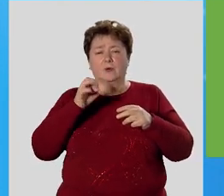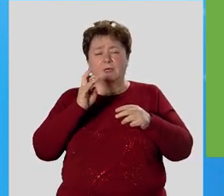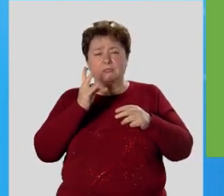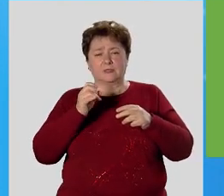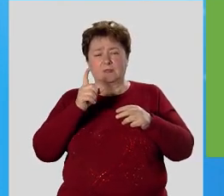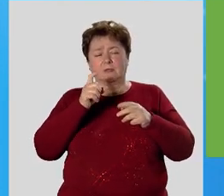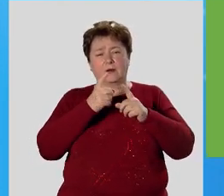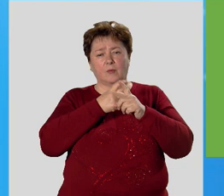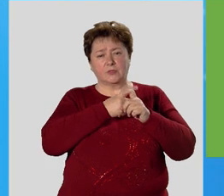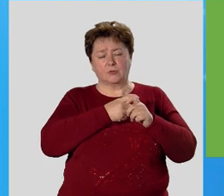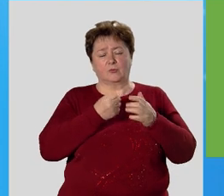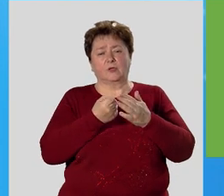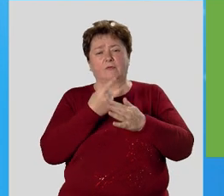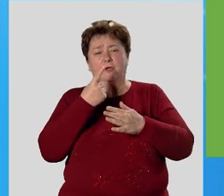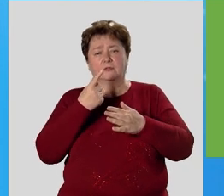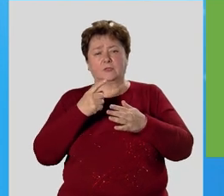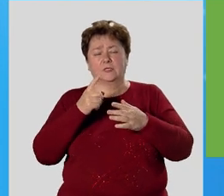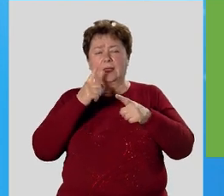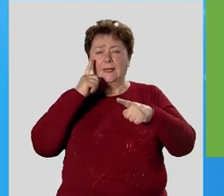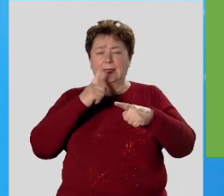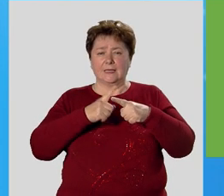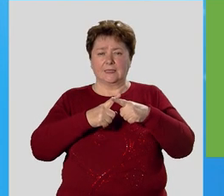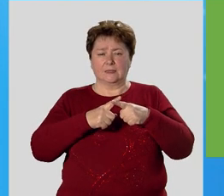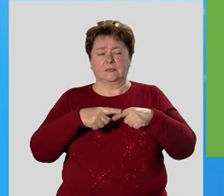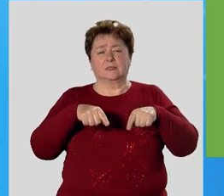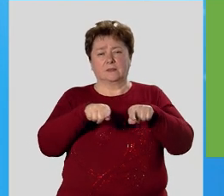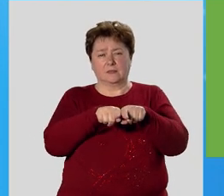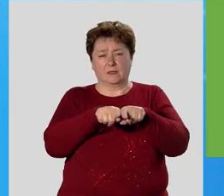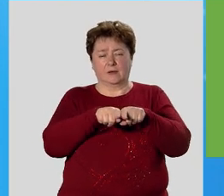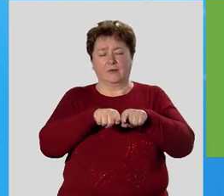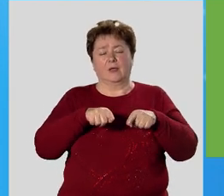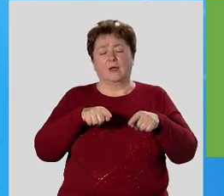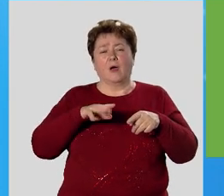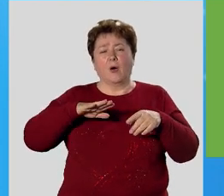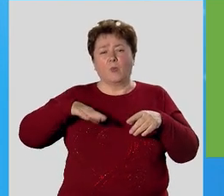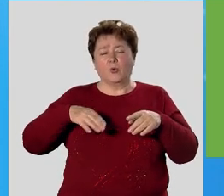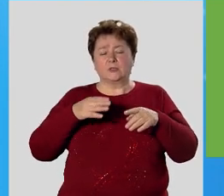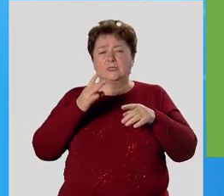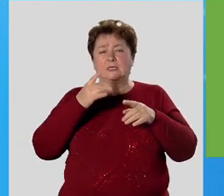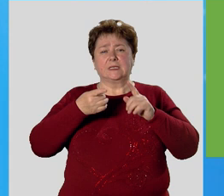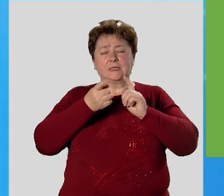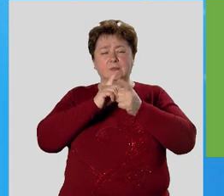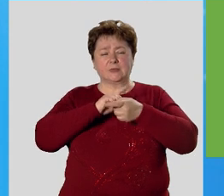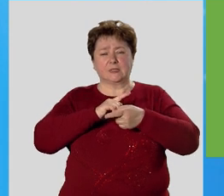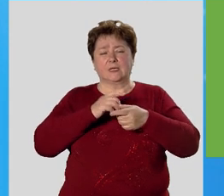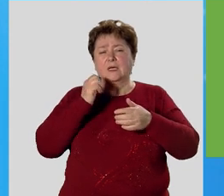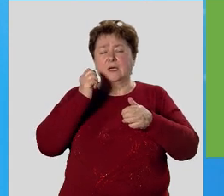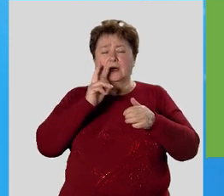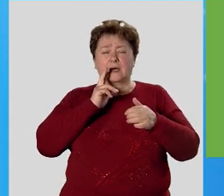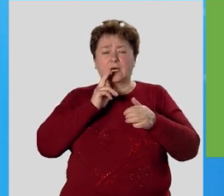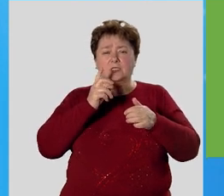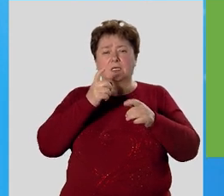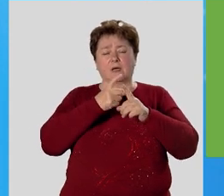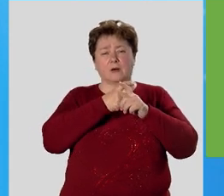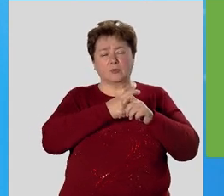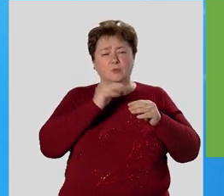Двуххроматидная хромосома является X-образной. После редупликации каждая